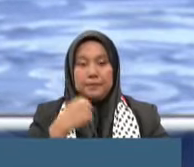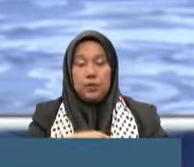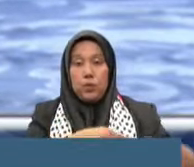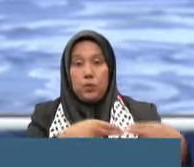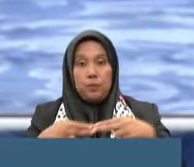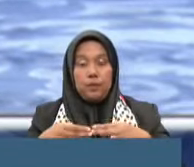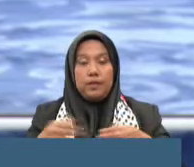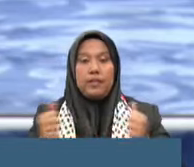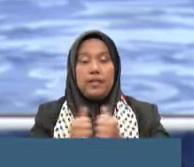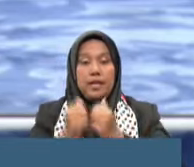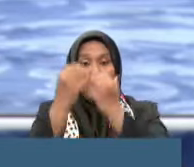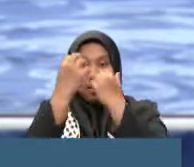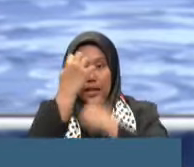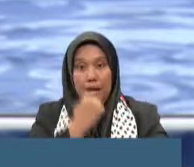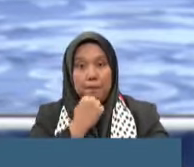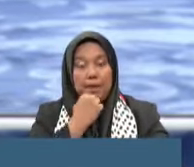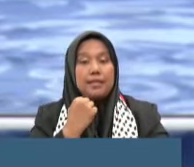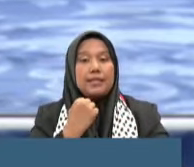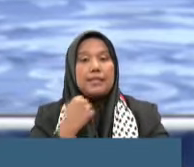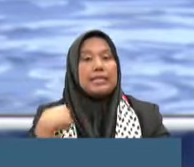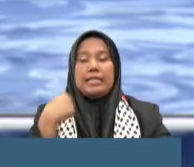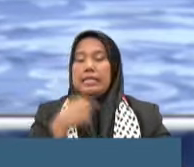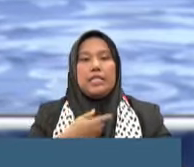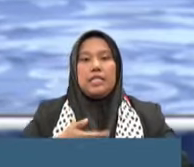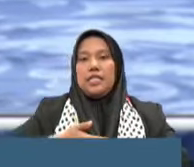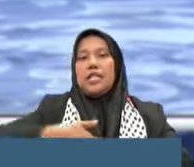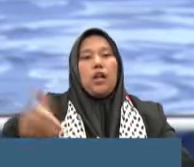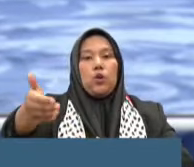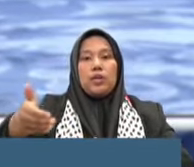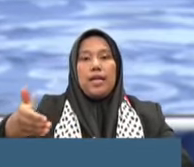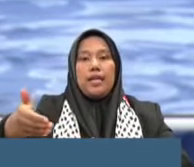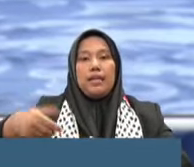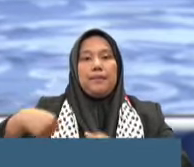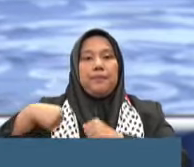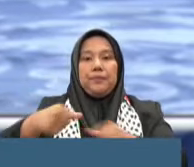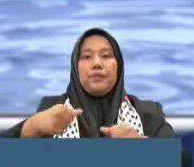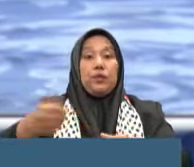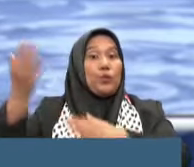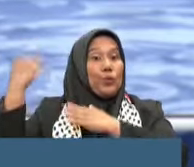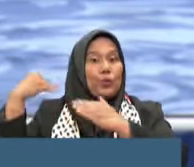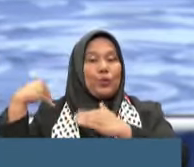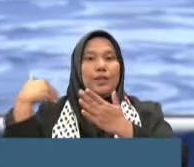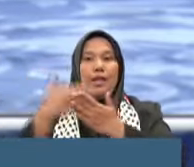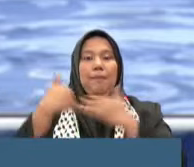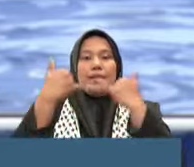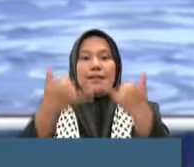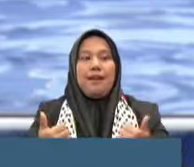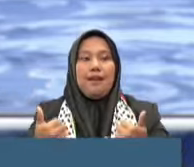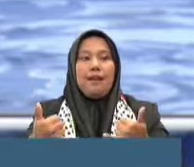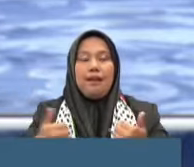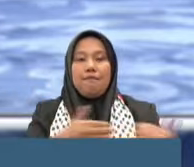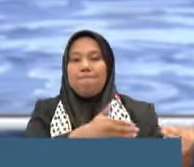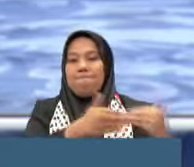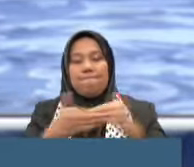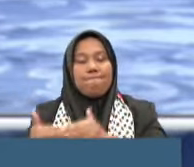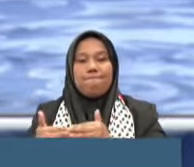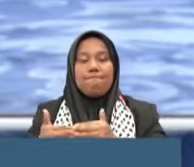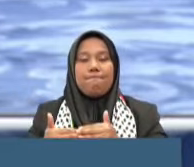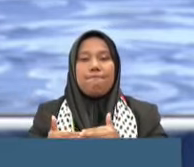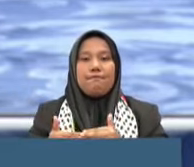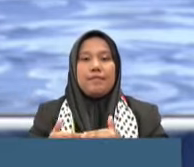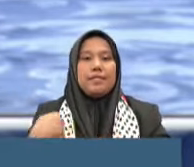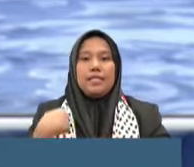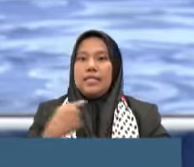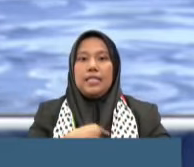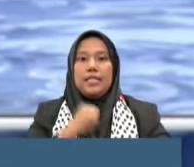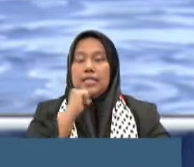hubungan dengan Hamas kita teruskan dulu dan sekarang. Dan kita tidak menganggap